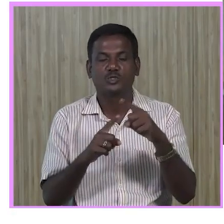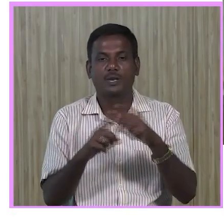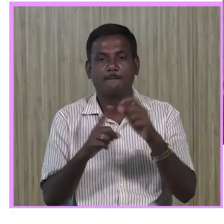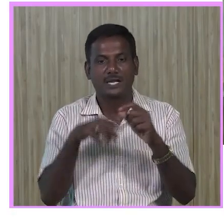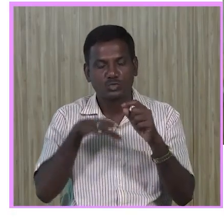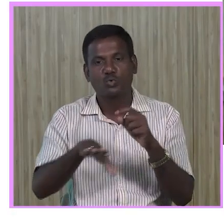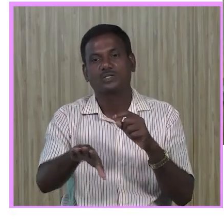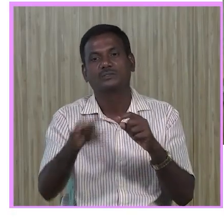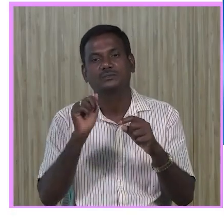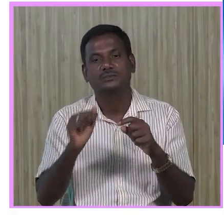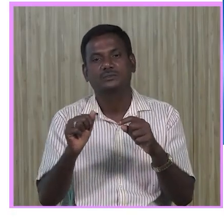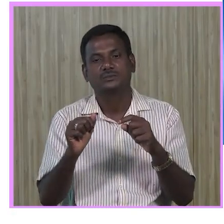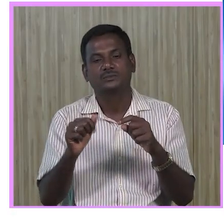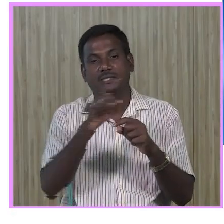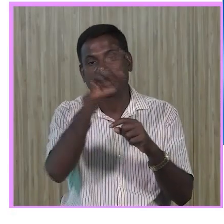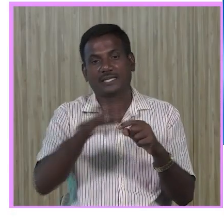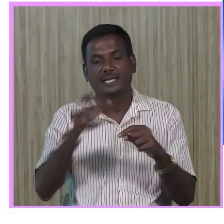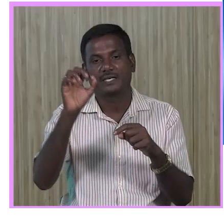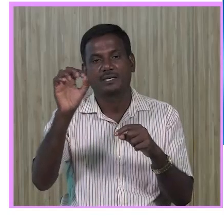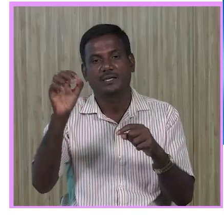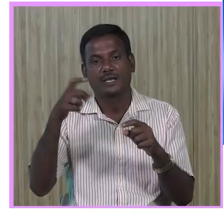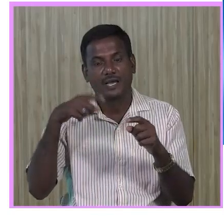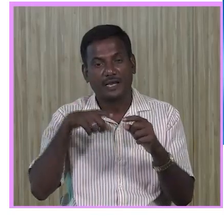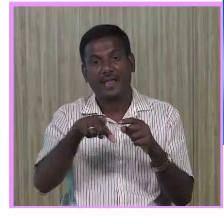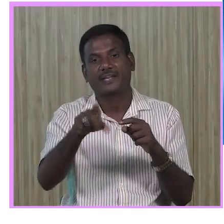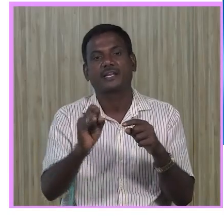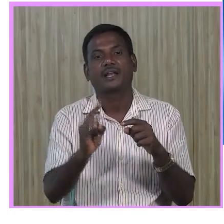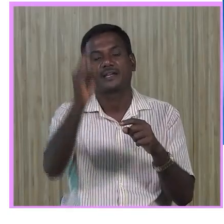கோட்டைக்கு உள்ளே சென்று 700க்கும் மேற்பட்ட ராக்கெட்டுகளையும்